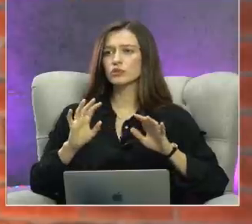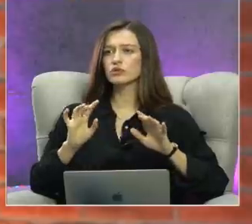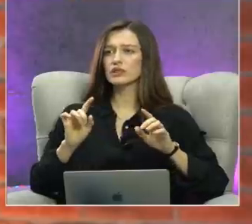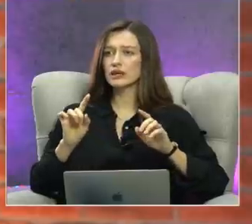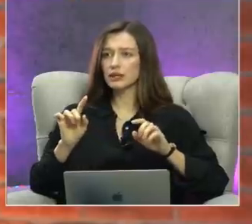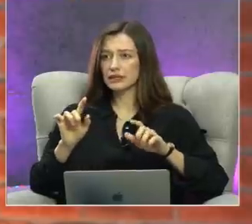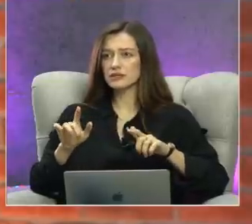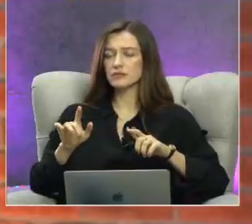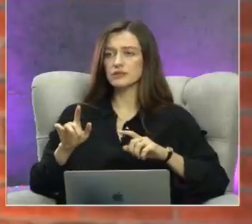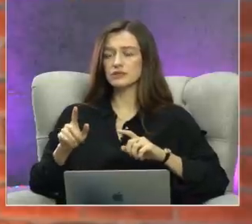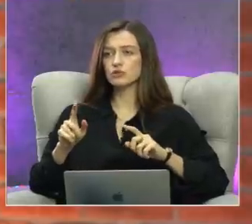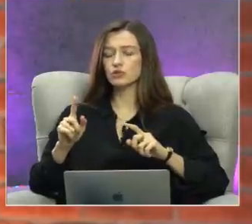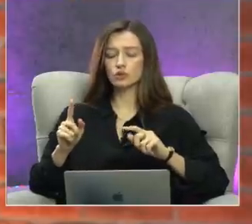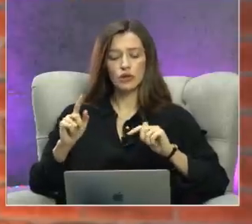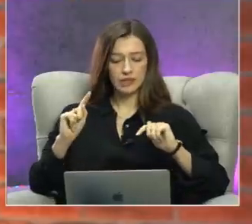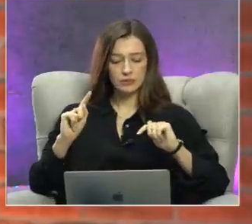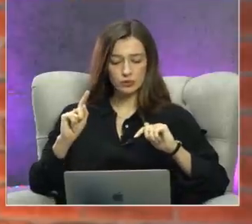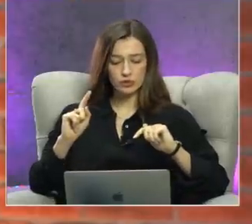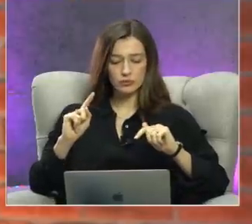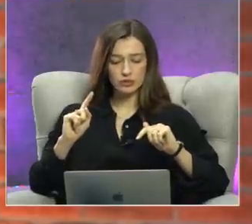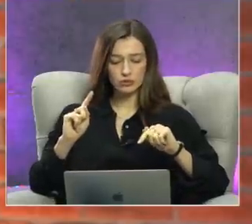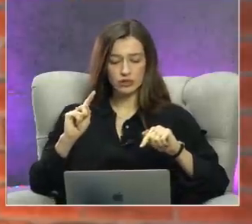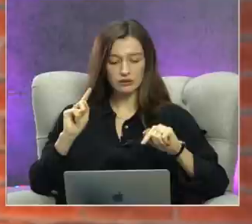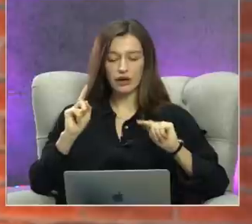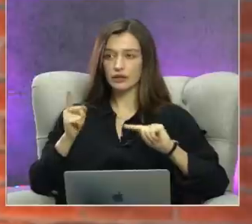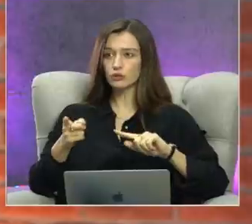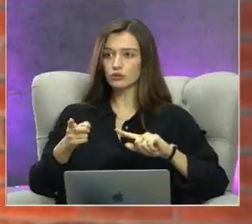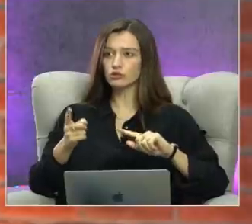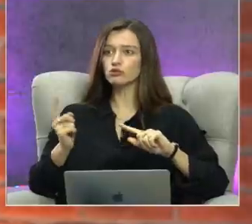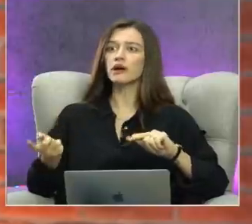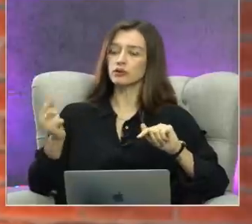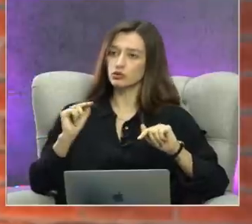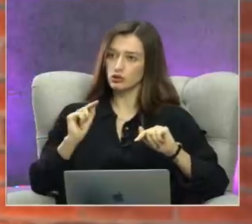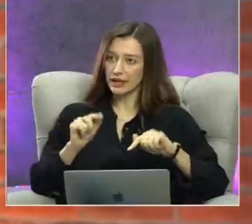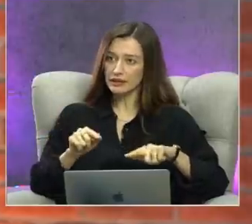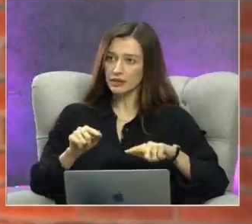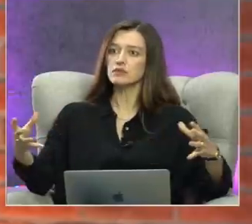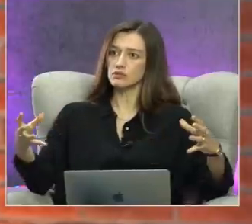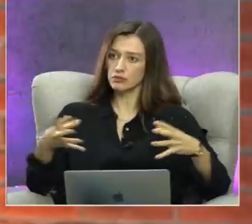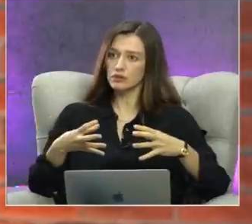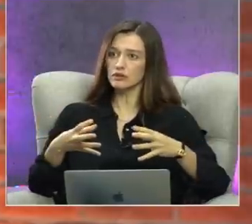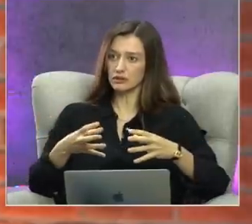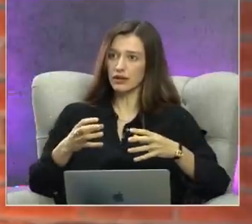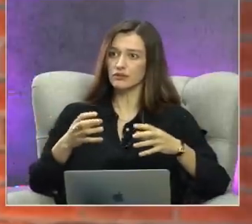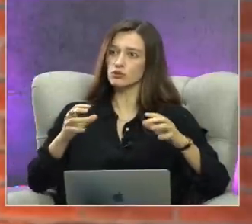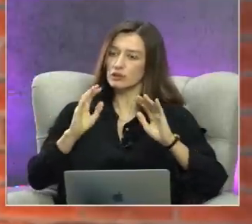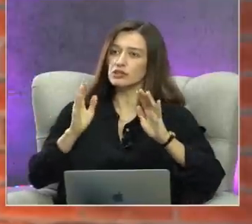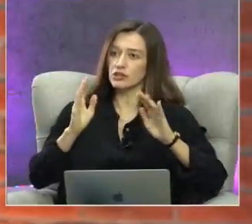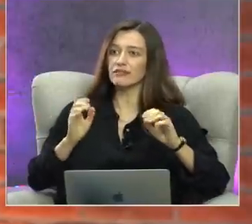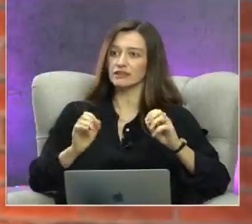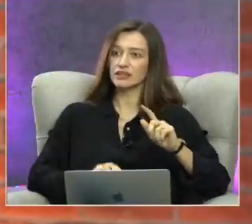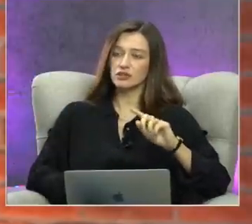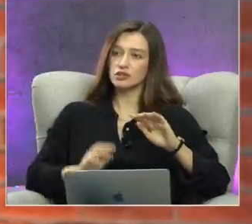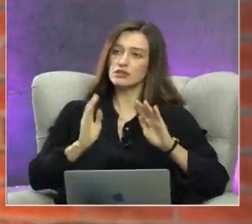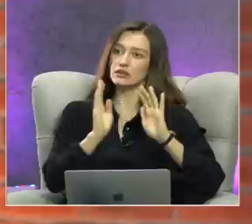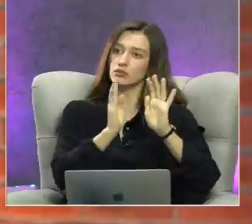şimdi, bu noktada hemen keseyim sizi. Çünkü benim soracağım bir soruya dahil oluyorsunuz. Bari o soruyu ekleyeyim. Siz bunları... Hadi bakayım. Evet, çünkü gidiş,